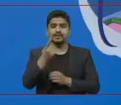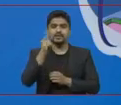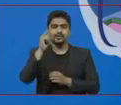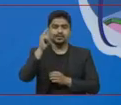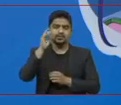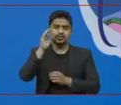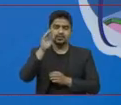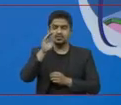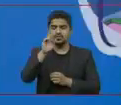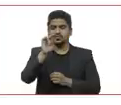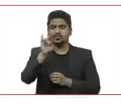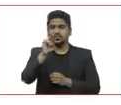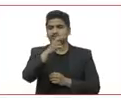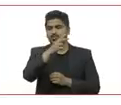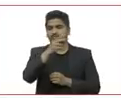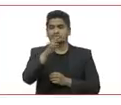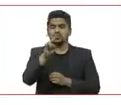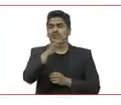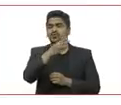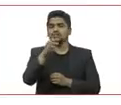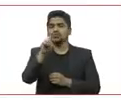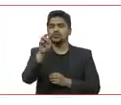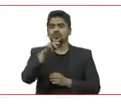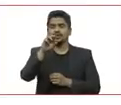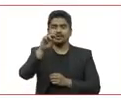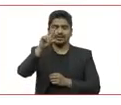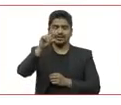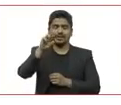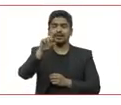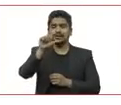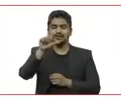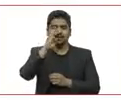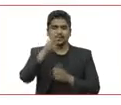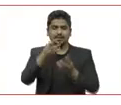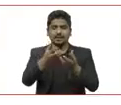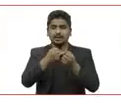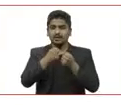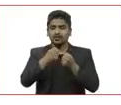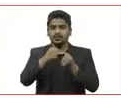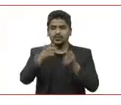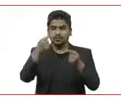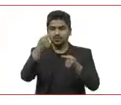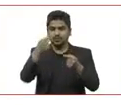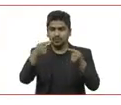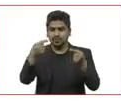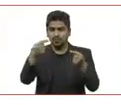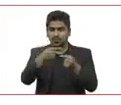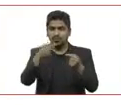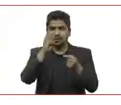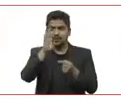शुक्रराज ट्रपिकल तथा सरुवा रोग अस्पतालमा लिएको तथ्याङ्कमा 50 वर्षभन्दा मुनिका